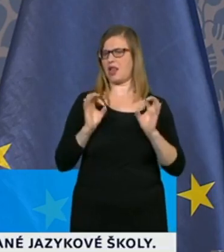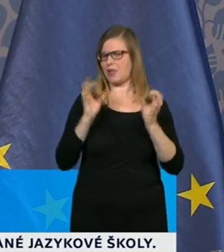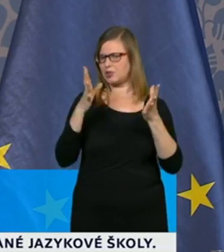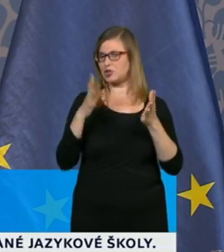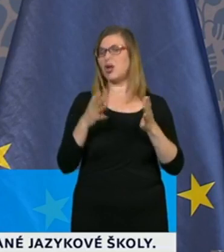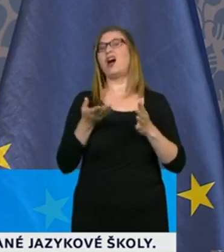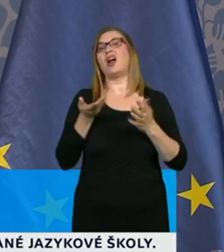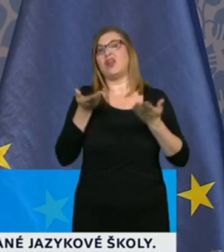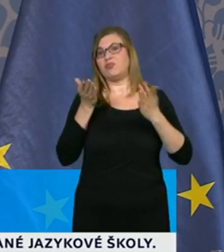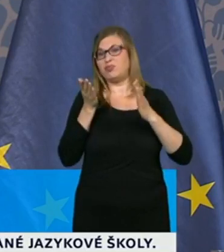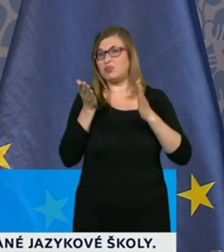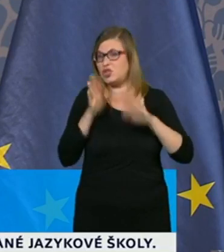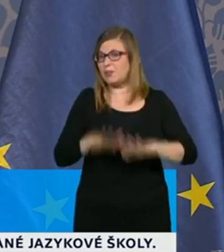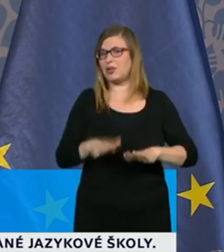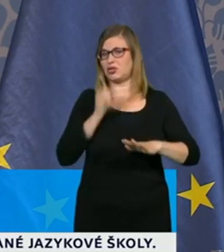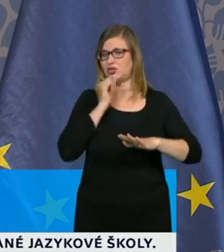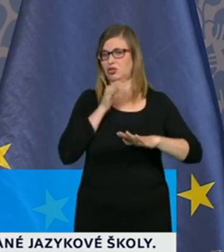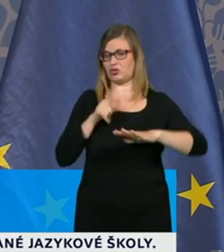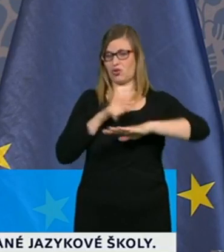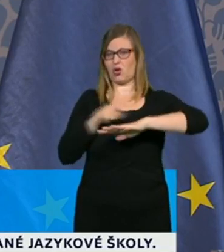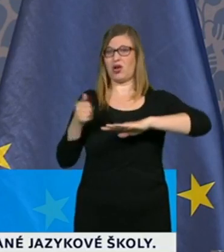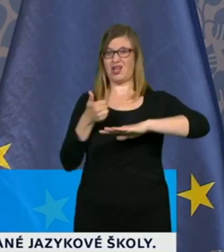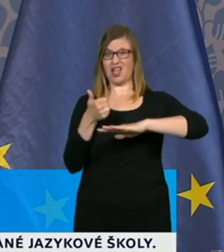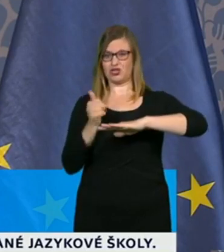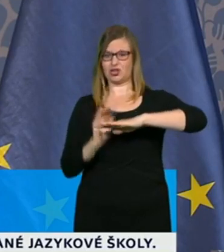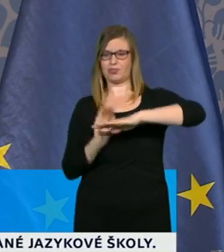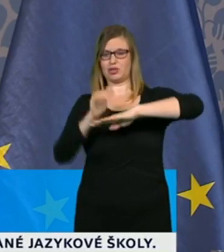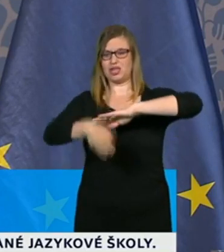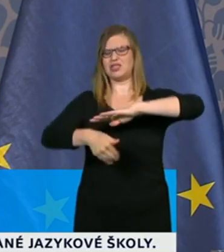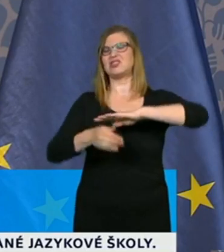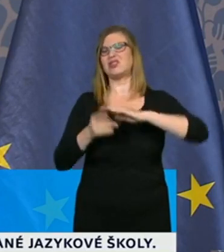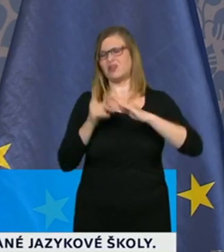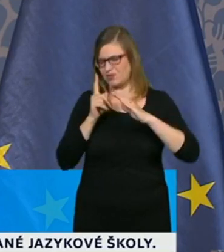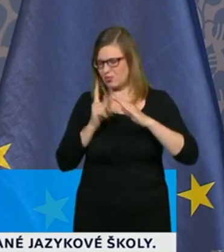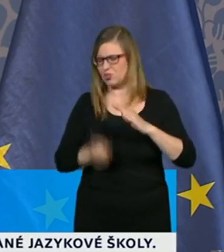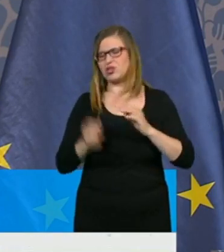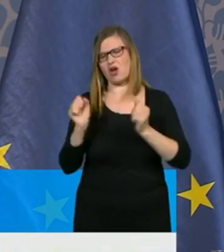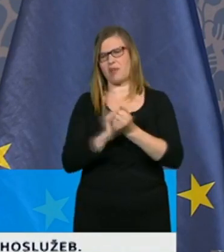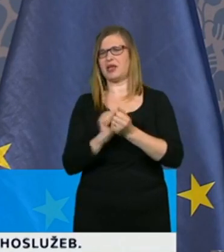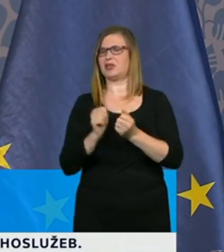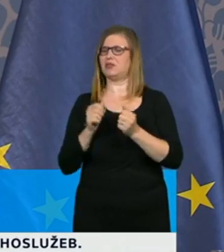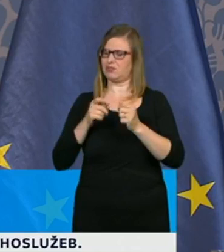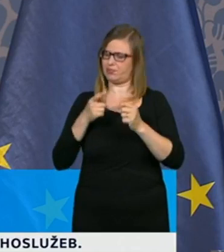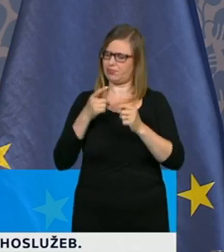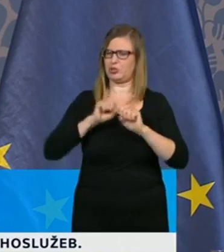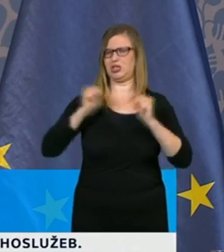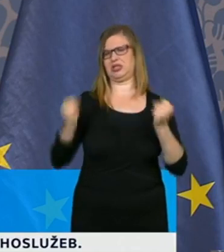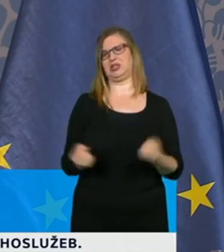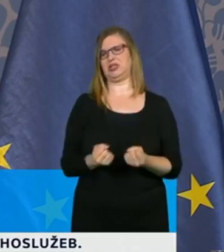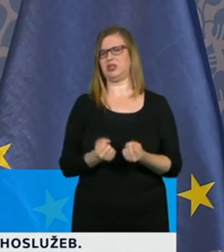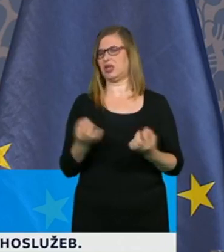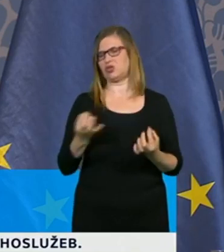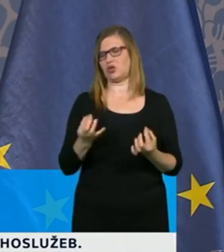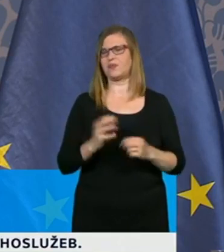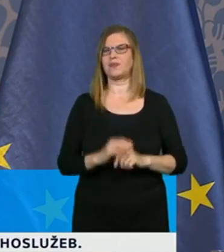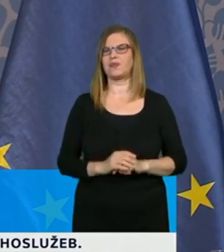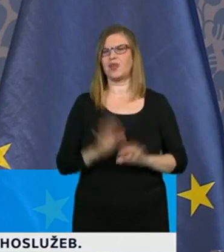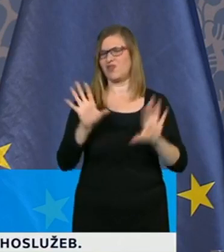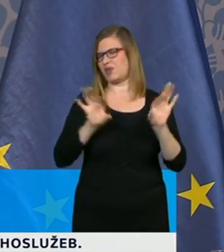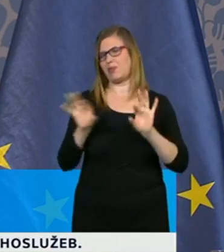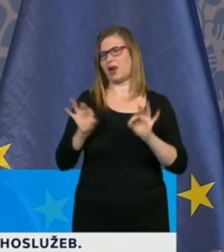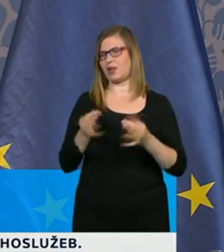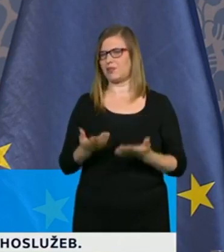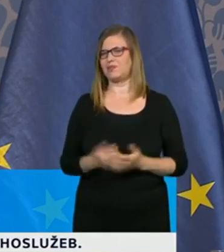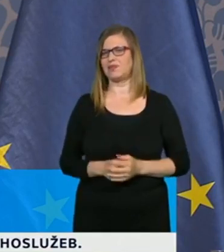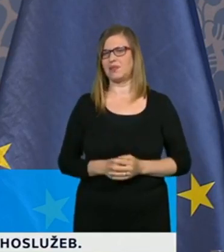nějak výrazně, tak by to znamenalo oddálení té další vlny rozvolňování, ale je třeba říci, že tato vlna je zásadní a že